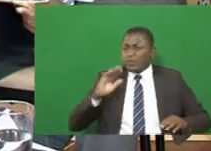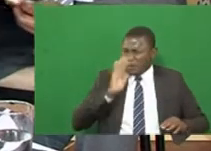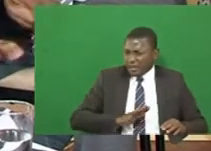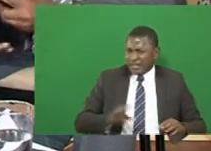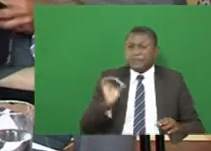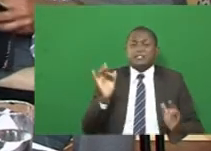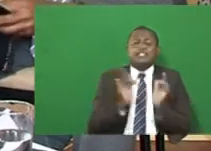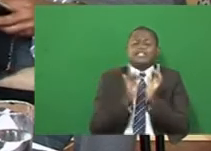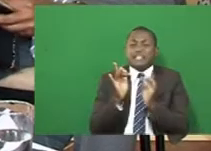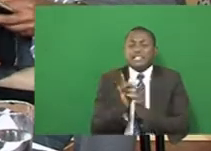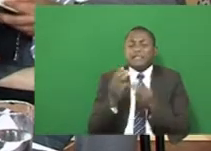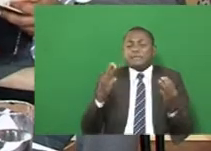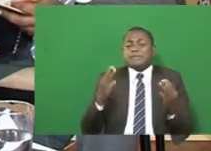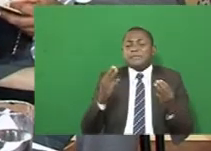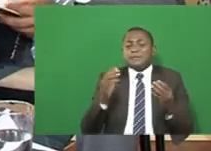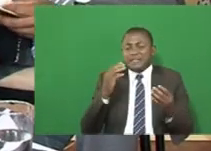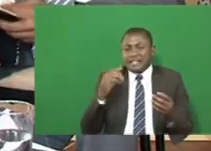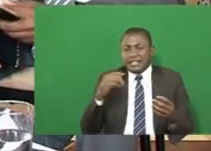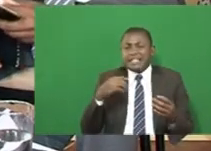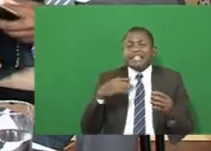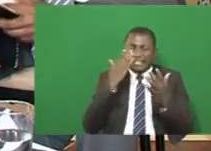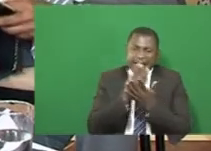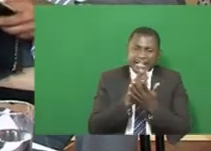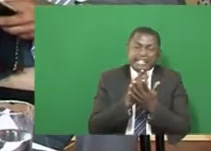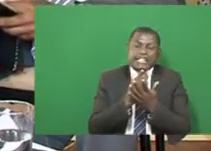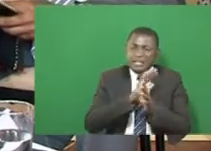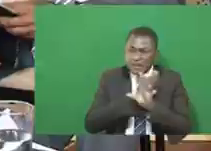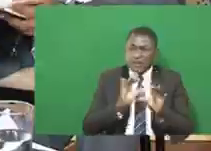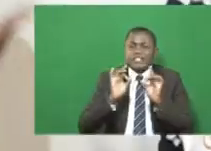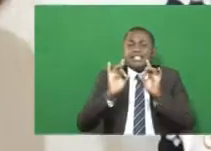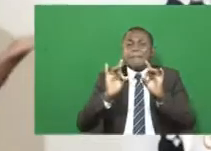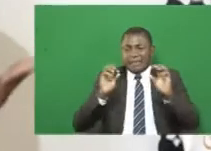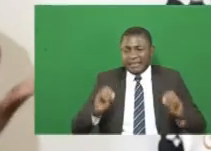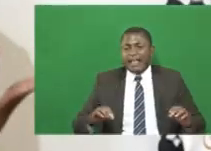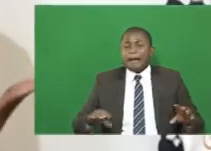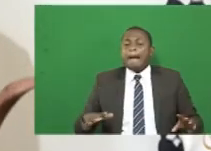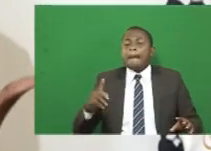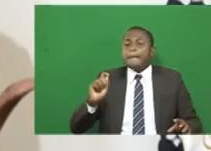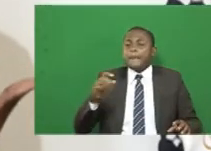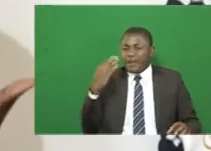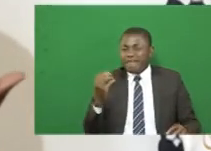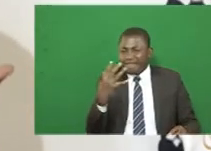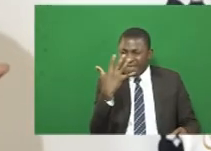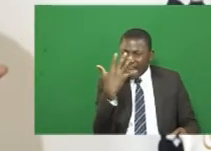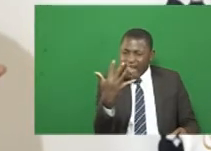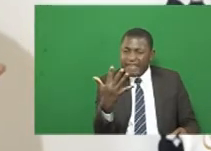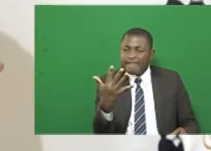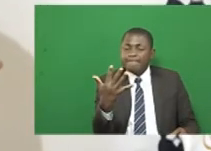vasiya zvese sabata remusi wechino moyo vhikiri yarata tichidzidza riyari. Alright. But pane zvinhu 5 zvekutaura pana.